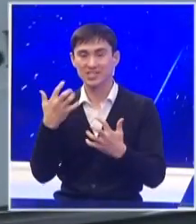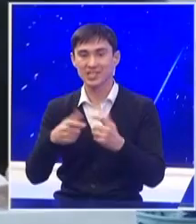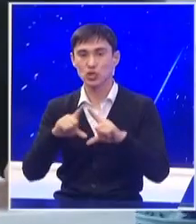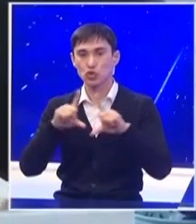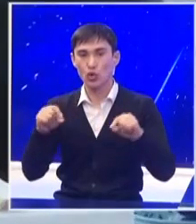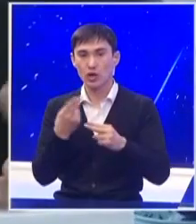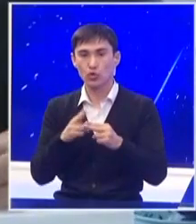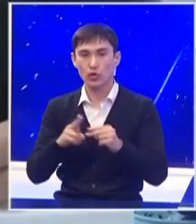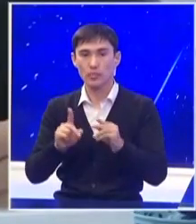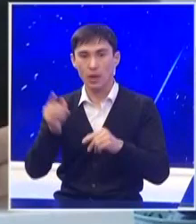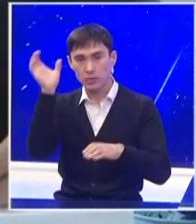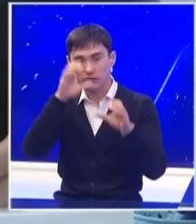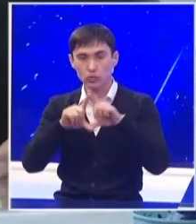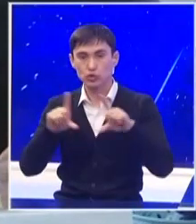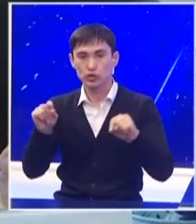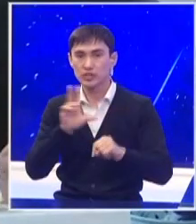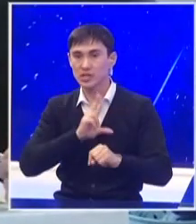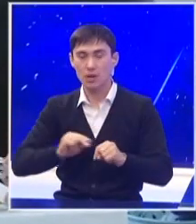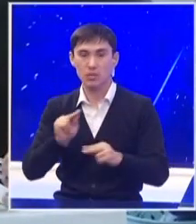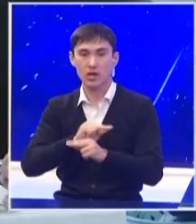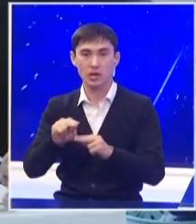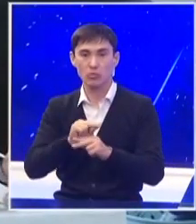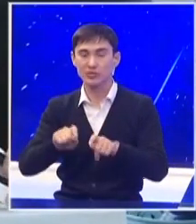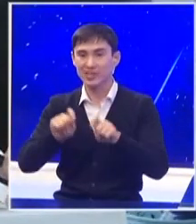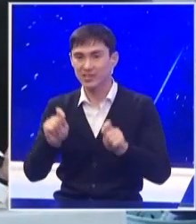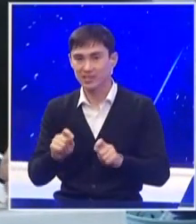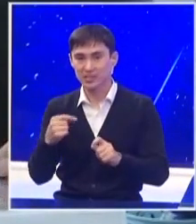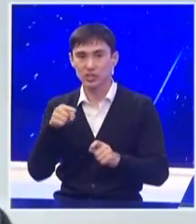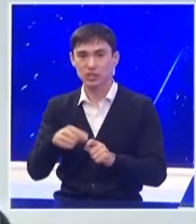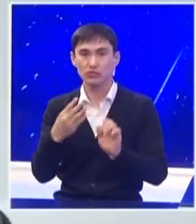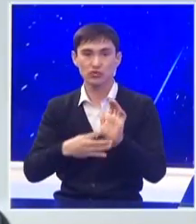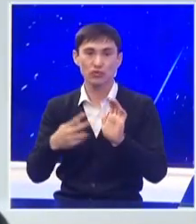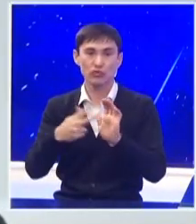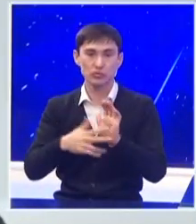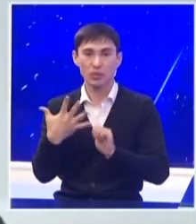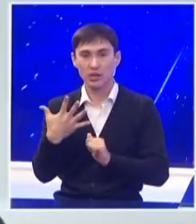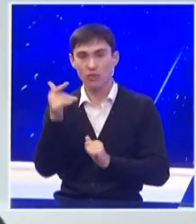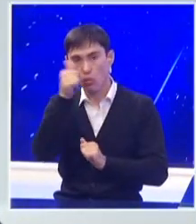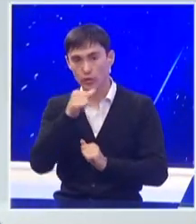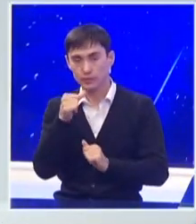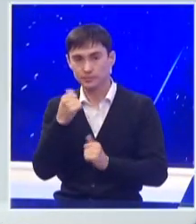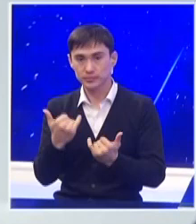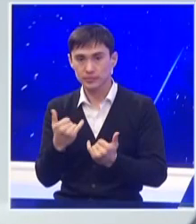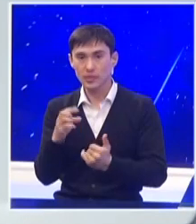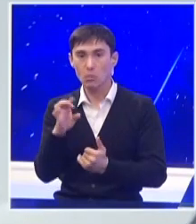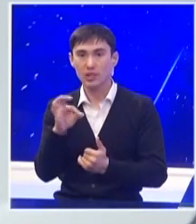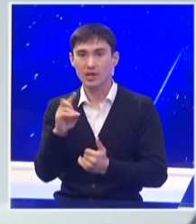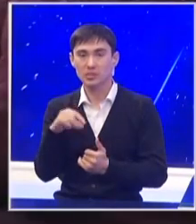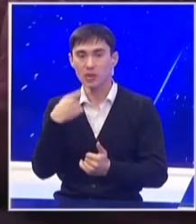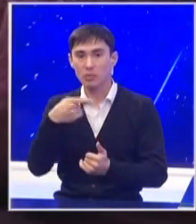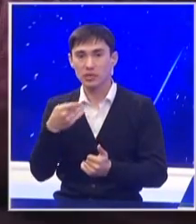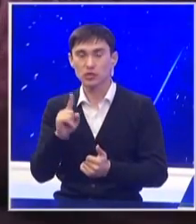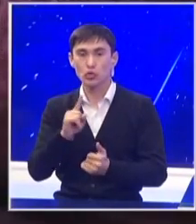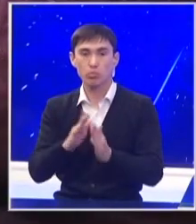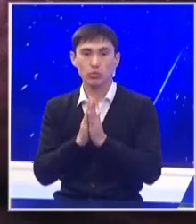школе, которого образовательное учреждение не видело со дня его открытия 1985 года. Абалхия Аксамбиева